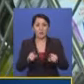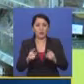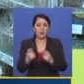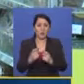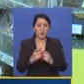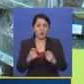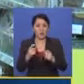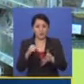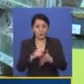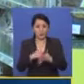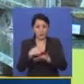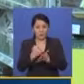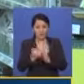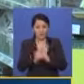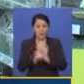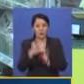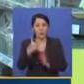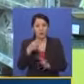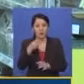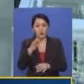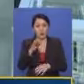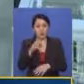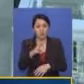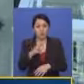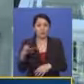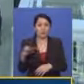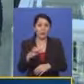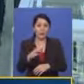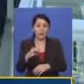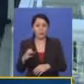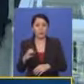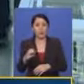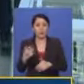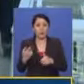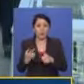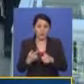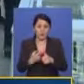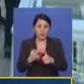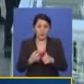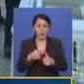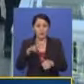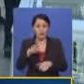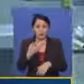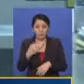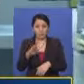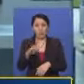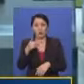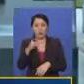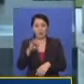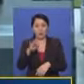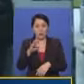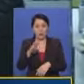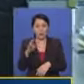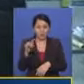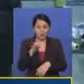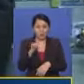акцизделген тауарларға ілеспе құжат рәсімделеді. Оларға этил спирті, алкогольді өнімдер, жанар жағармай, дизель отыны мен